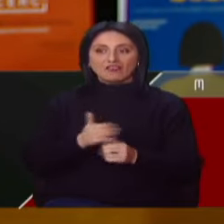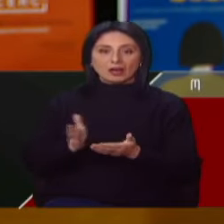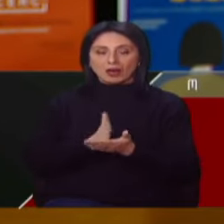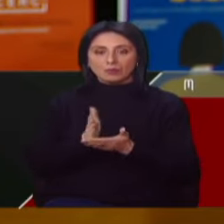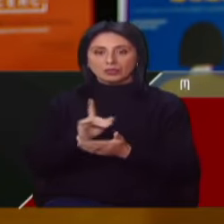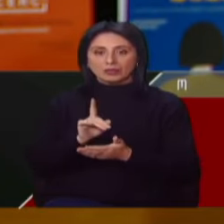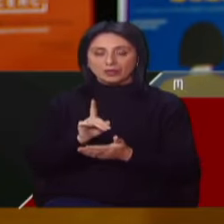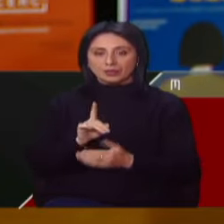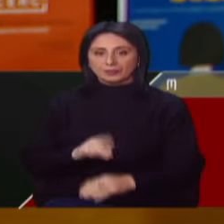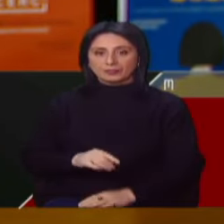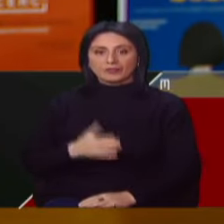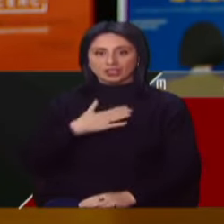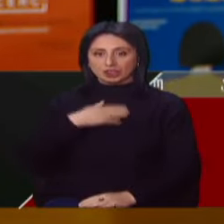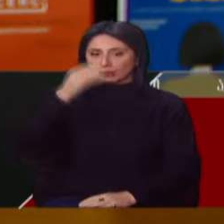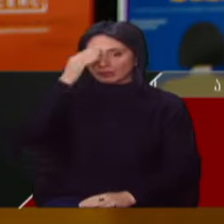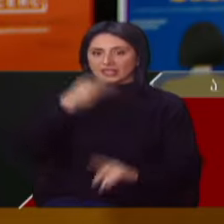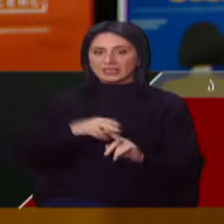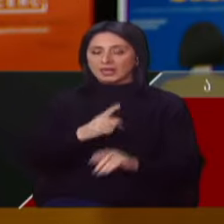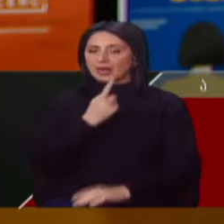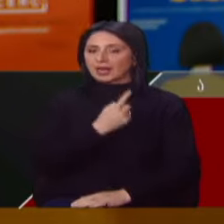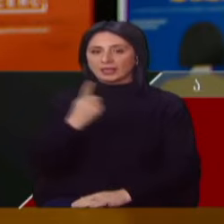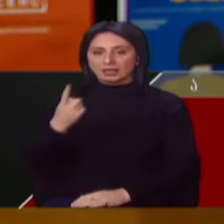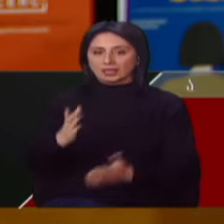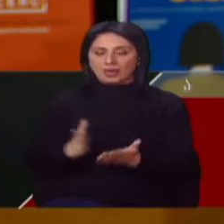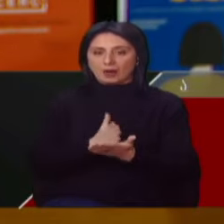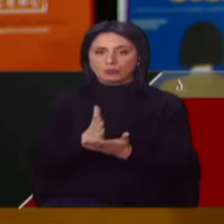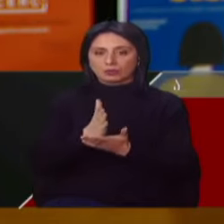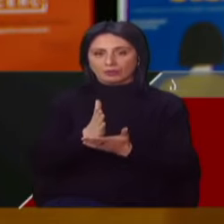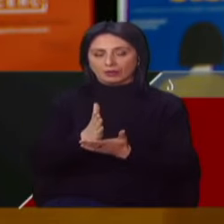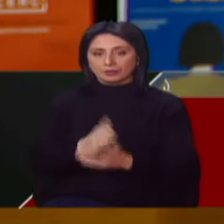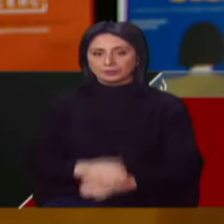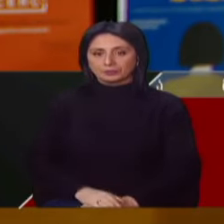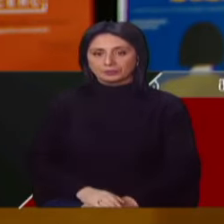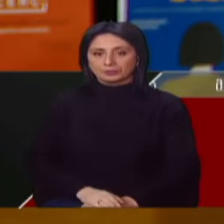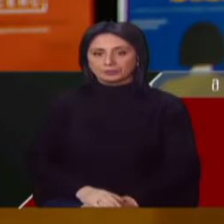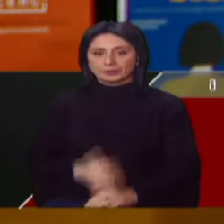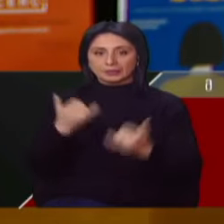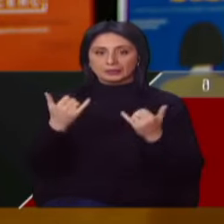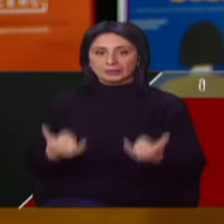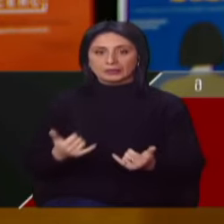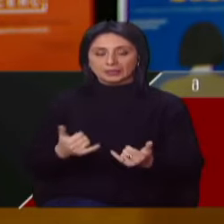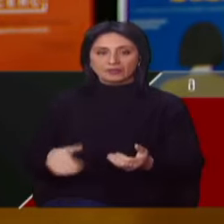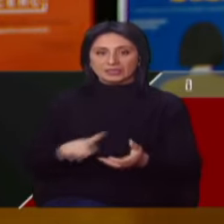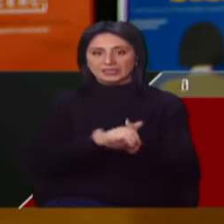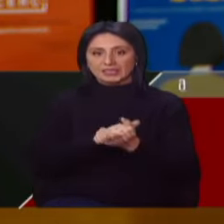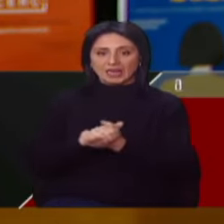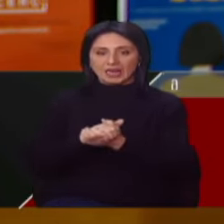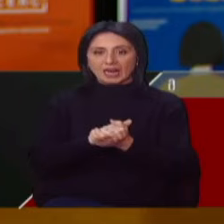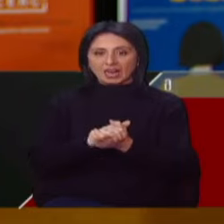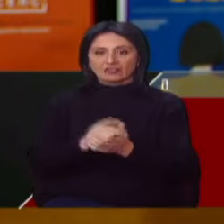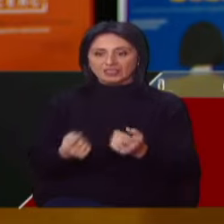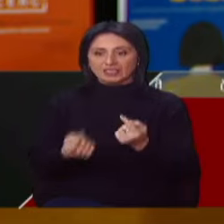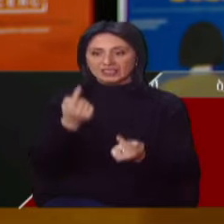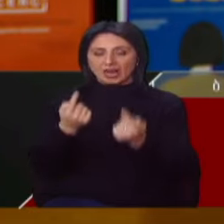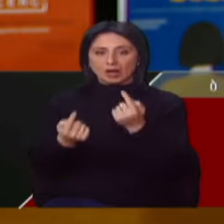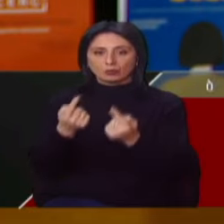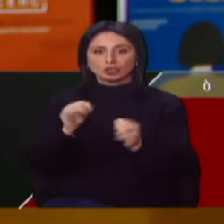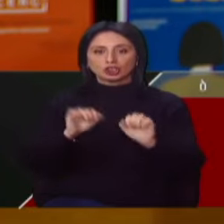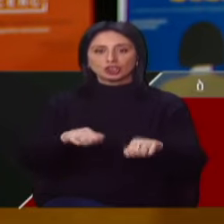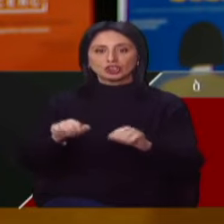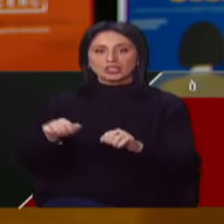გამოსავალი, ჩემი აზრით ეს არის ერთადერთი გამოსავალი. Დღეს გაერთიანებები წარმოშობს